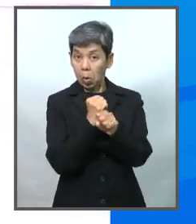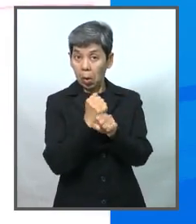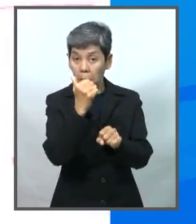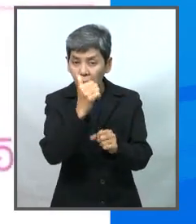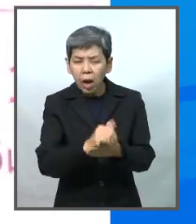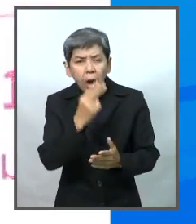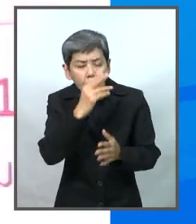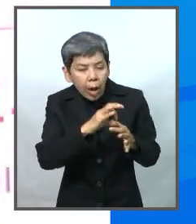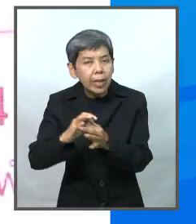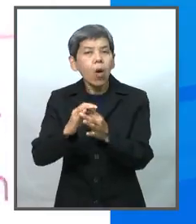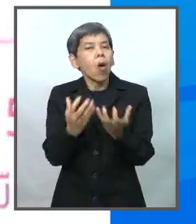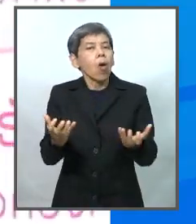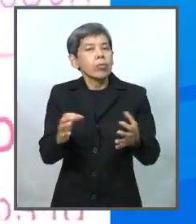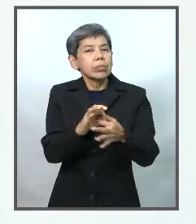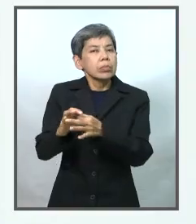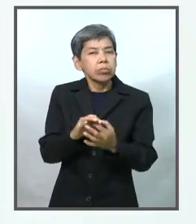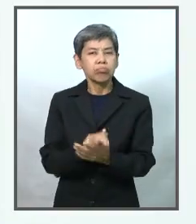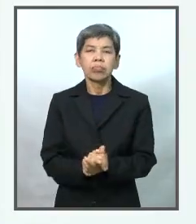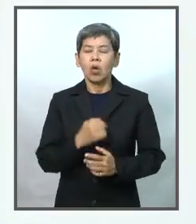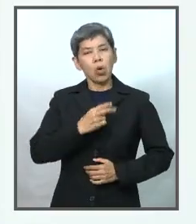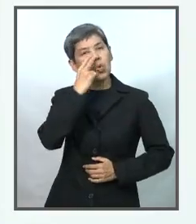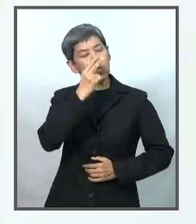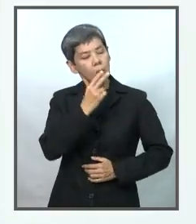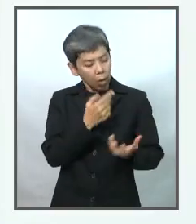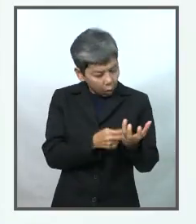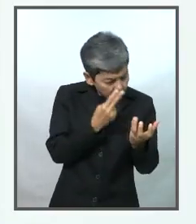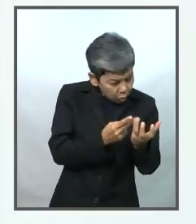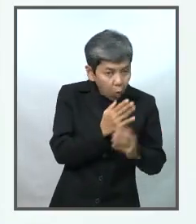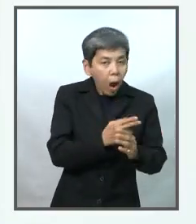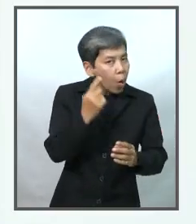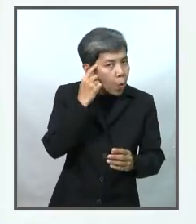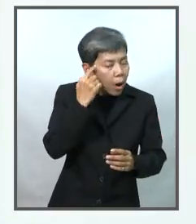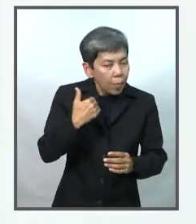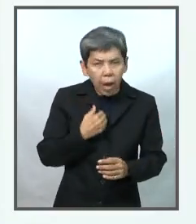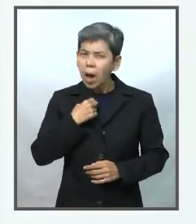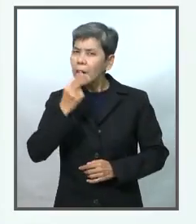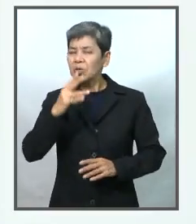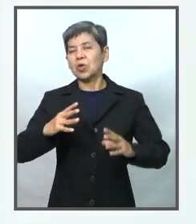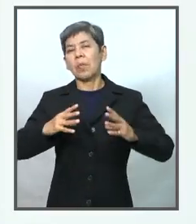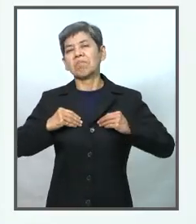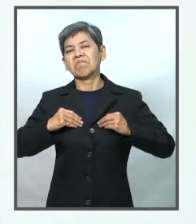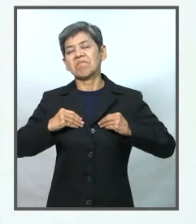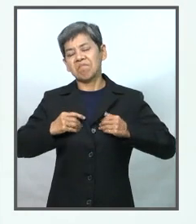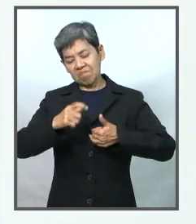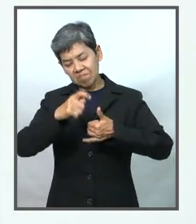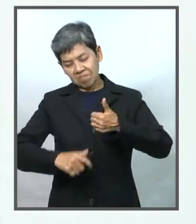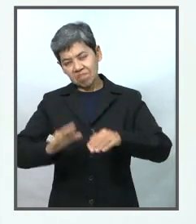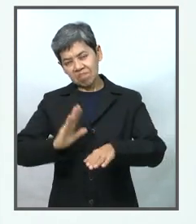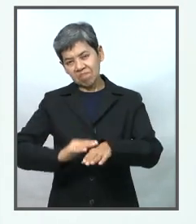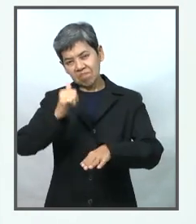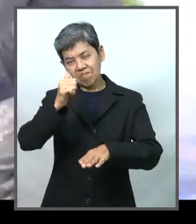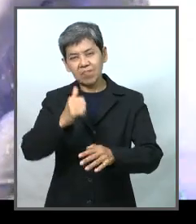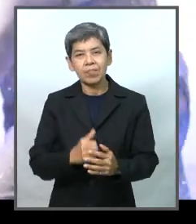มาได้มันจะเชื่อมโยงกับสินค้าครับทำให้คนรู้จักสินค้าคนพิการมากขึ้นทำให้คนยอมรับศักยภาพของคนพิการ